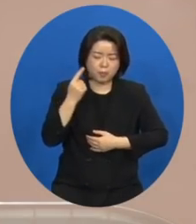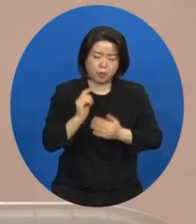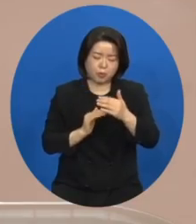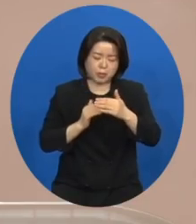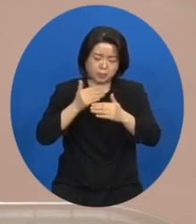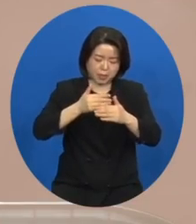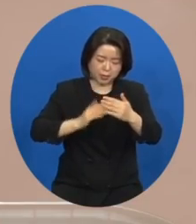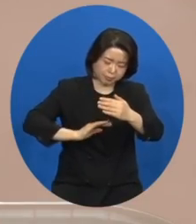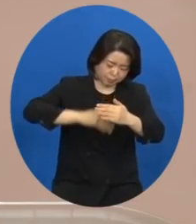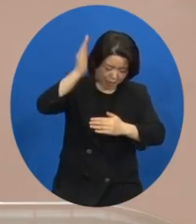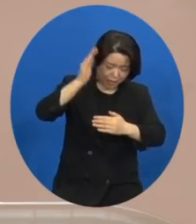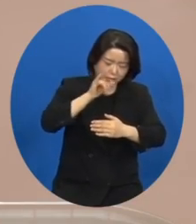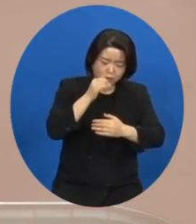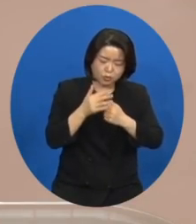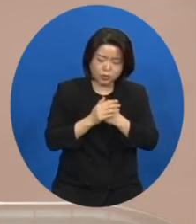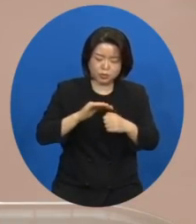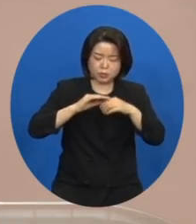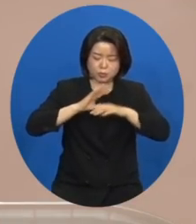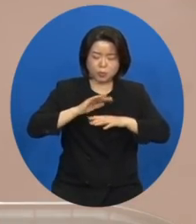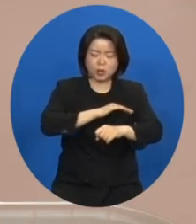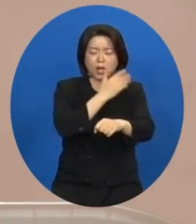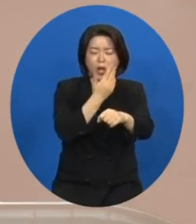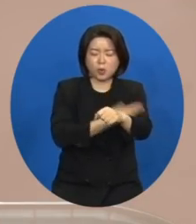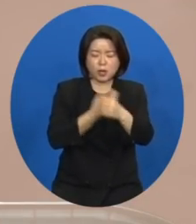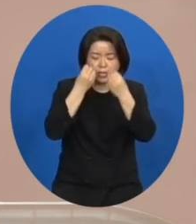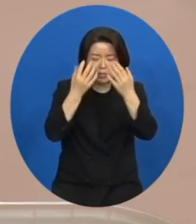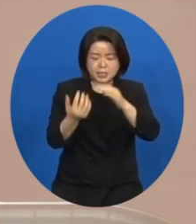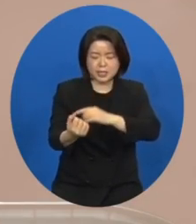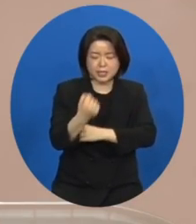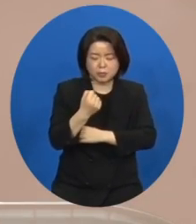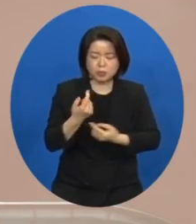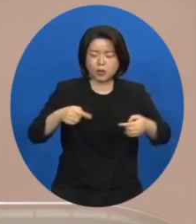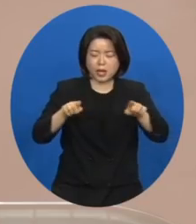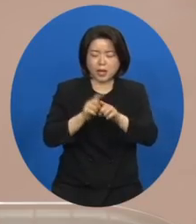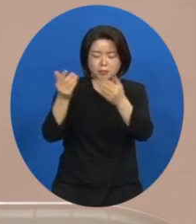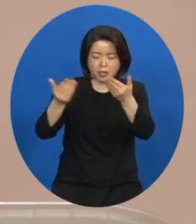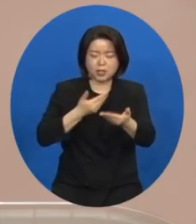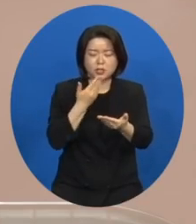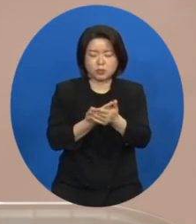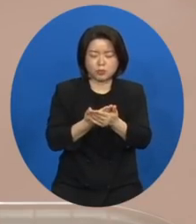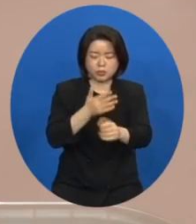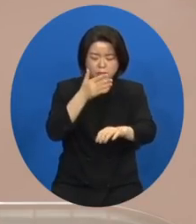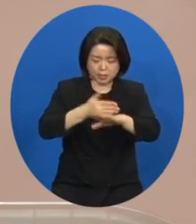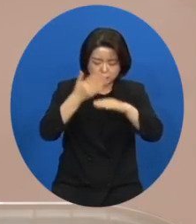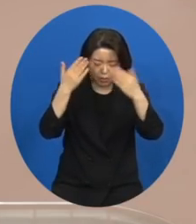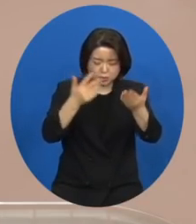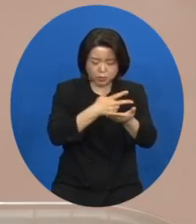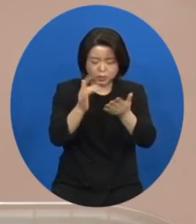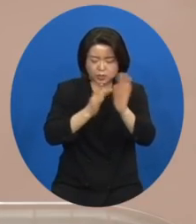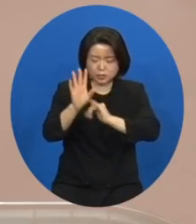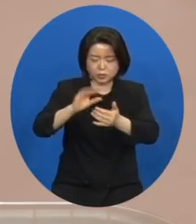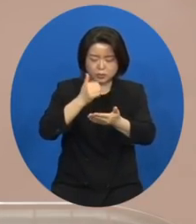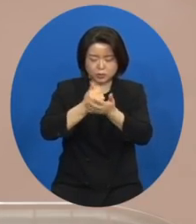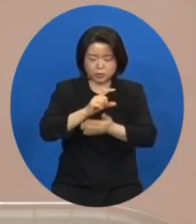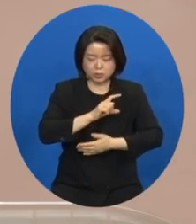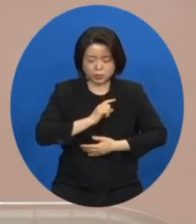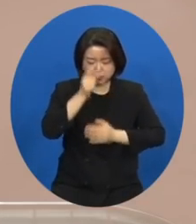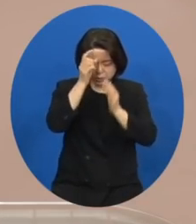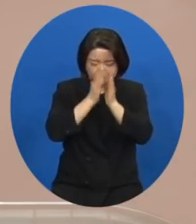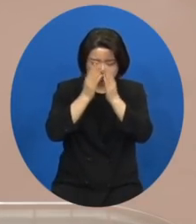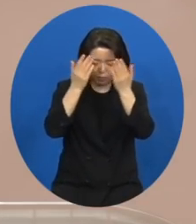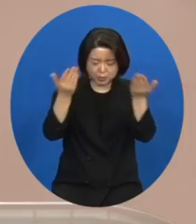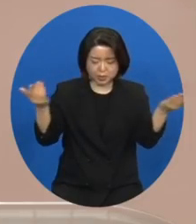할 수 있는 논란 권능으로 3 힘으로 함께 하여 주시옵소서 감사드리며 주제 수비수 이름으로 기도드립니다